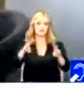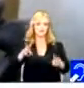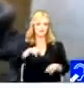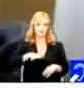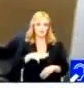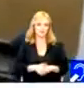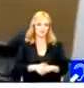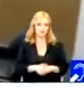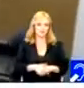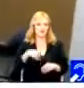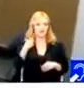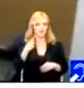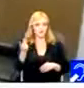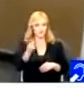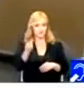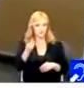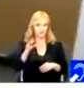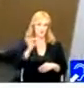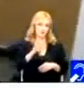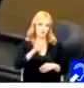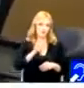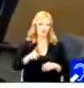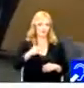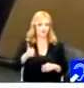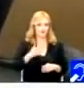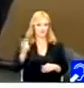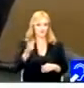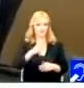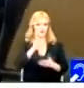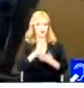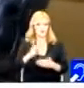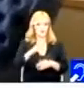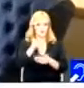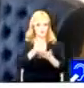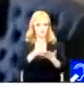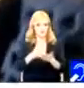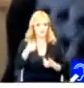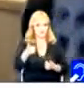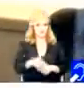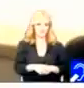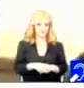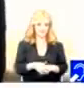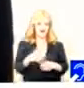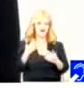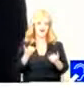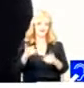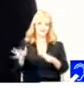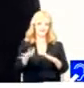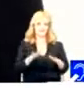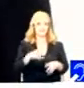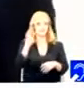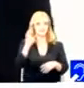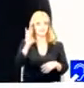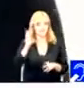atins 14 milioane de dolari în acest an, cu 18% mai mult față de anul trecut. Astăzi în Moldova activează 33